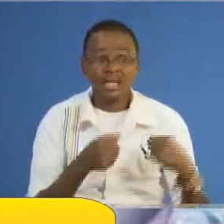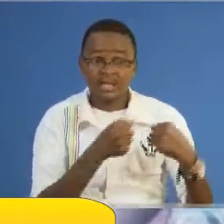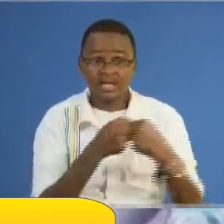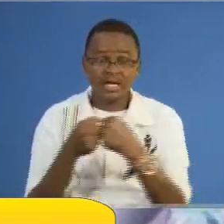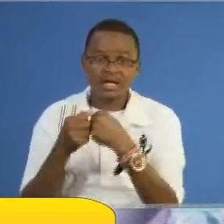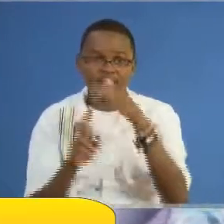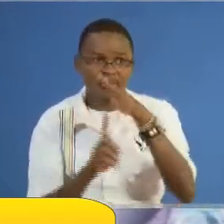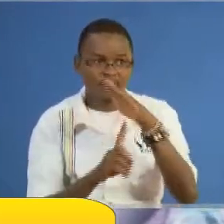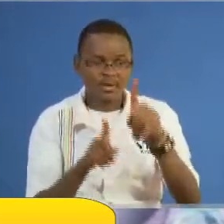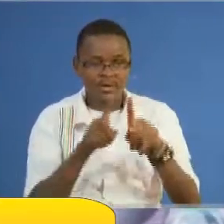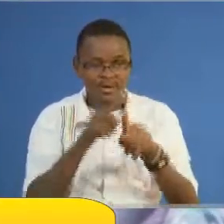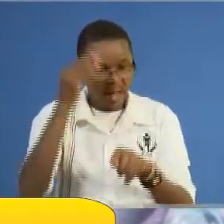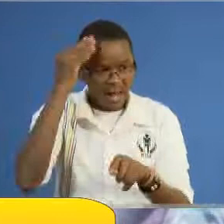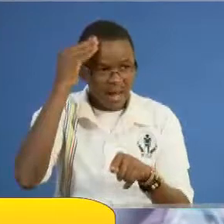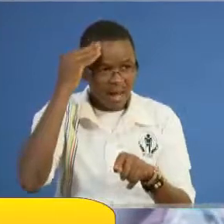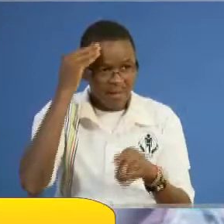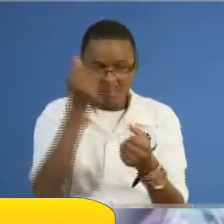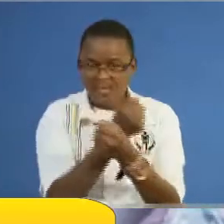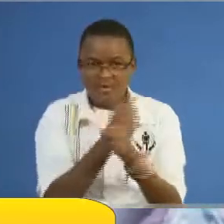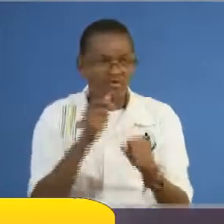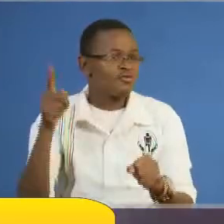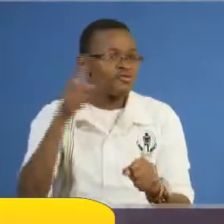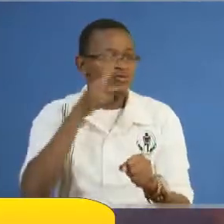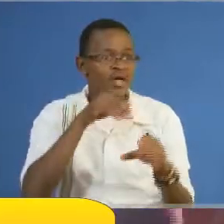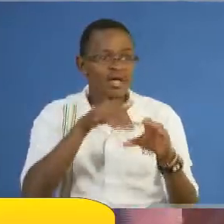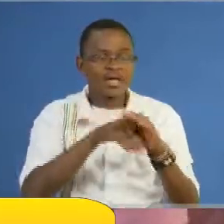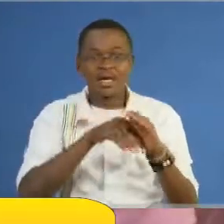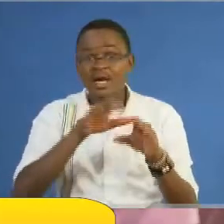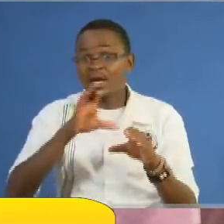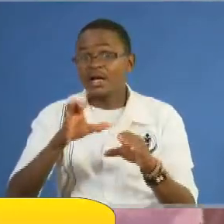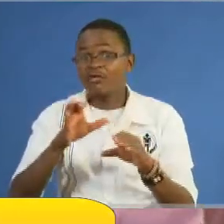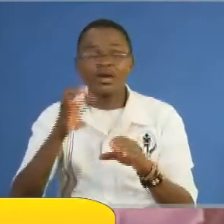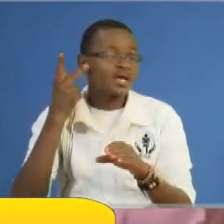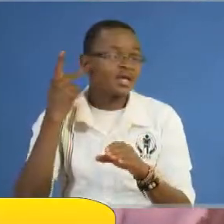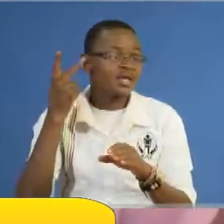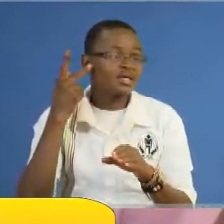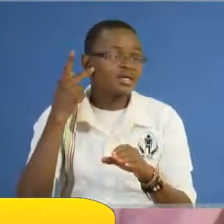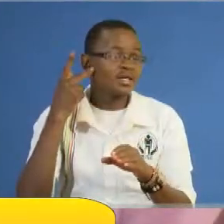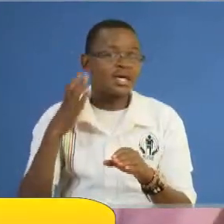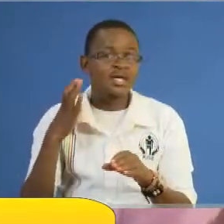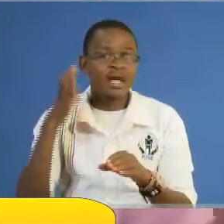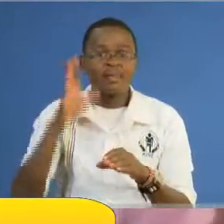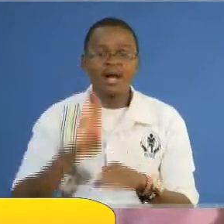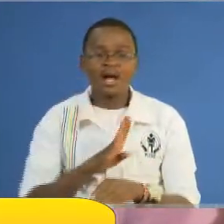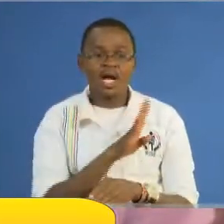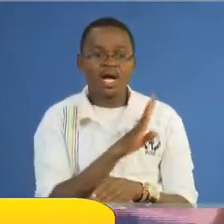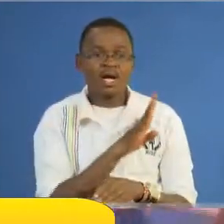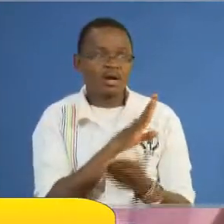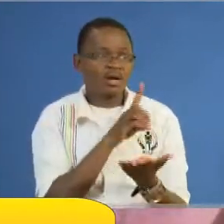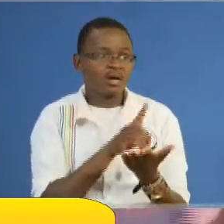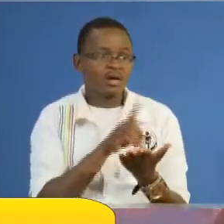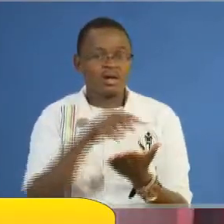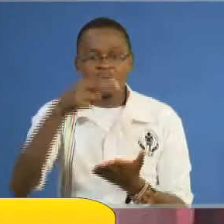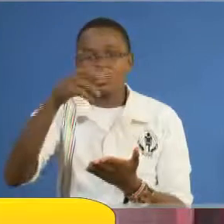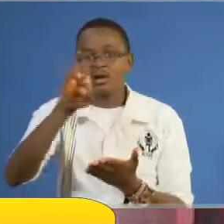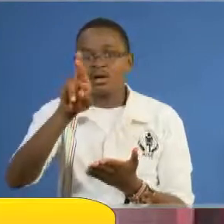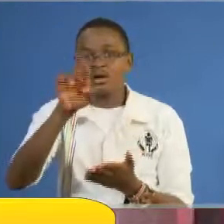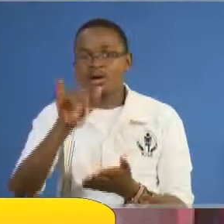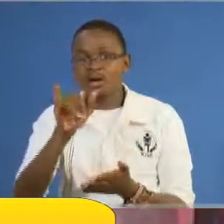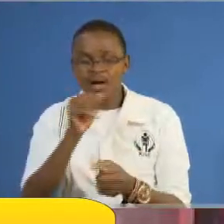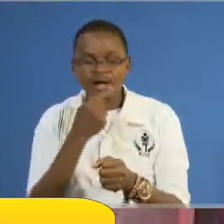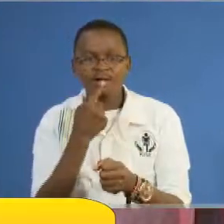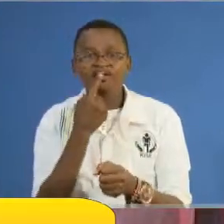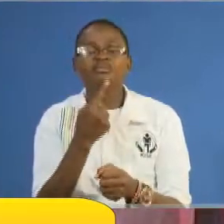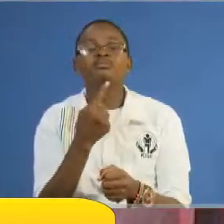Changamoto za wizara ya elimu hazijakoma. Katika kaunti ya Kisii, mwenyekiti wa bodi ya elimu Daktari Henry Onderi